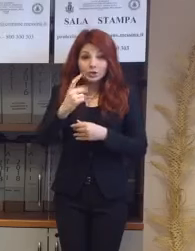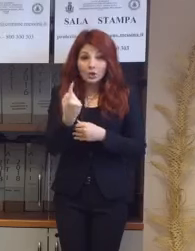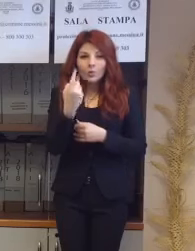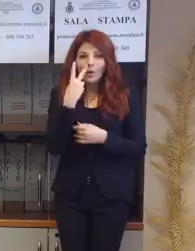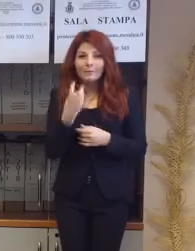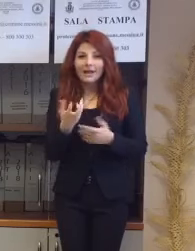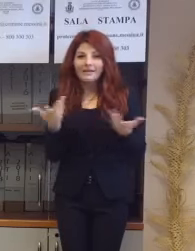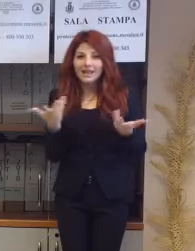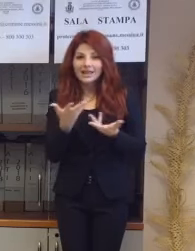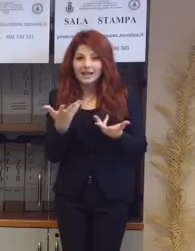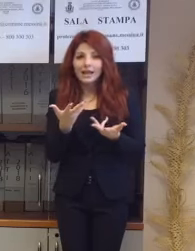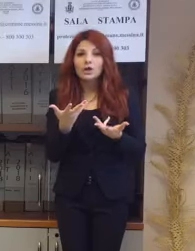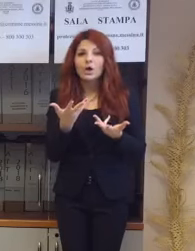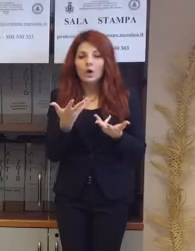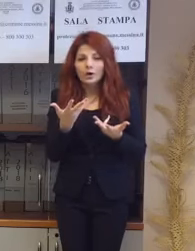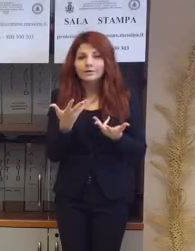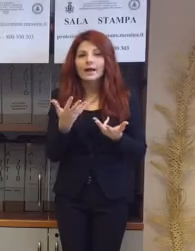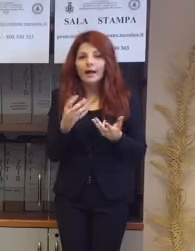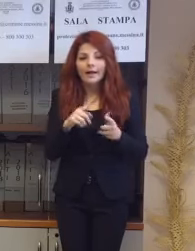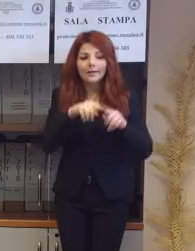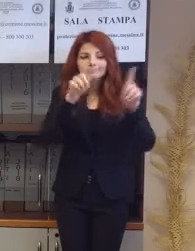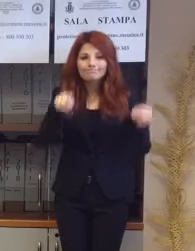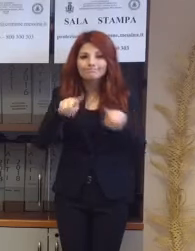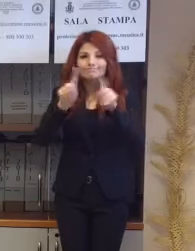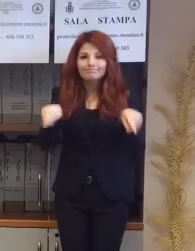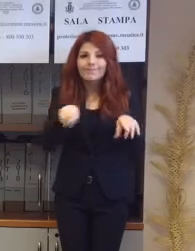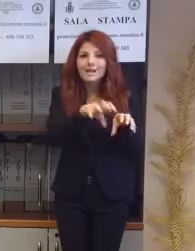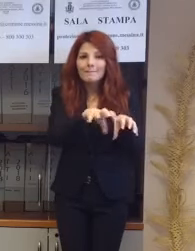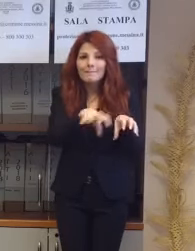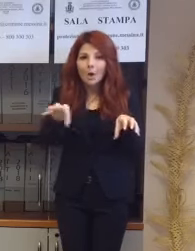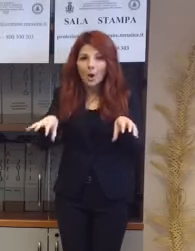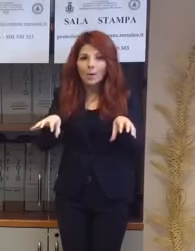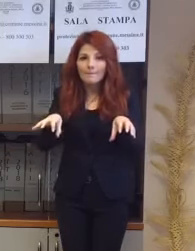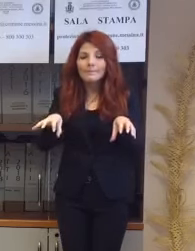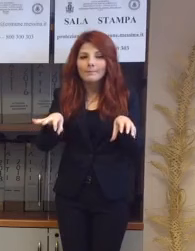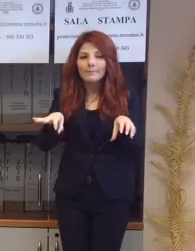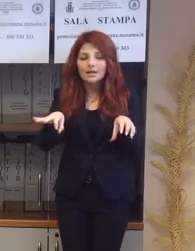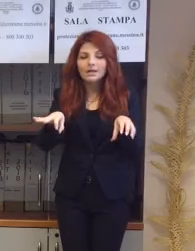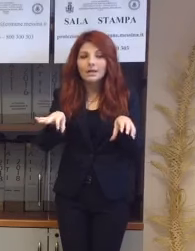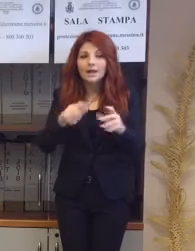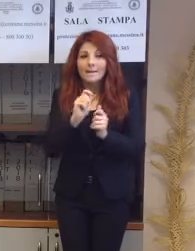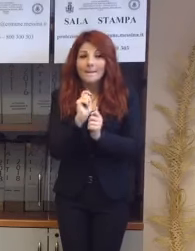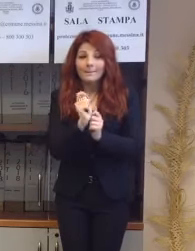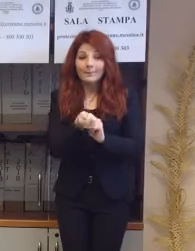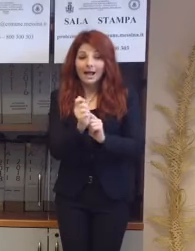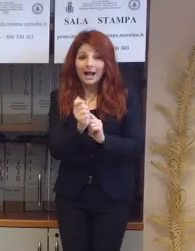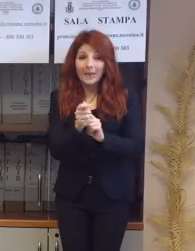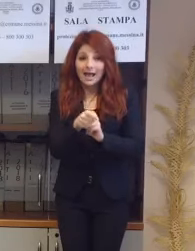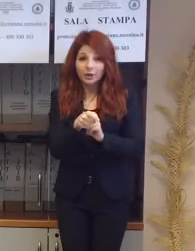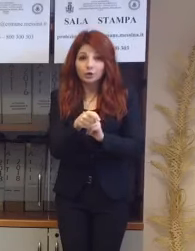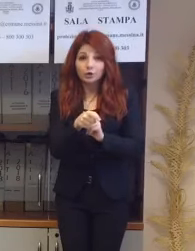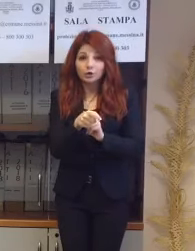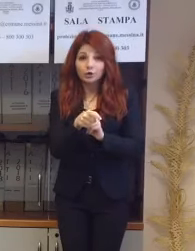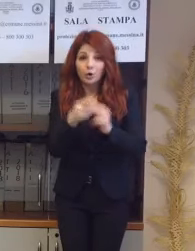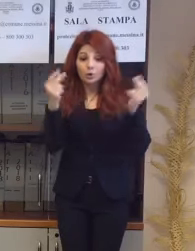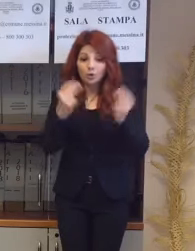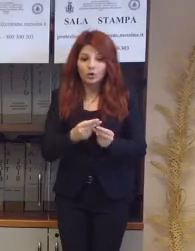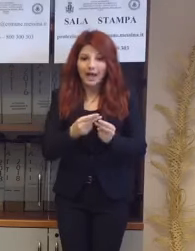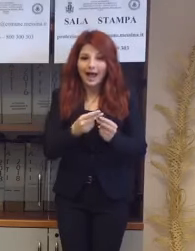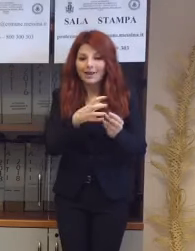il pagamento, il 60% del valore della locazione